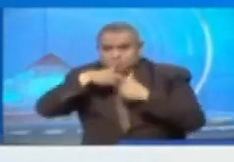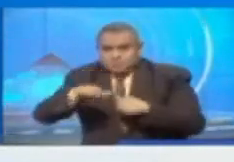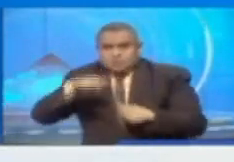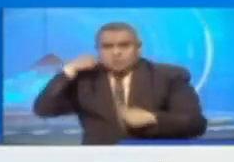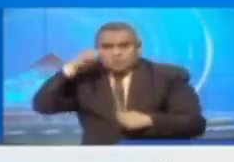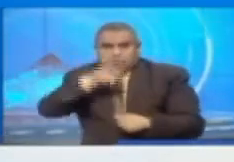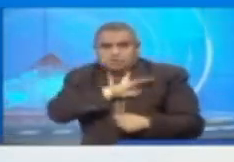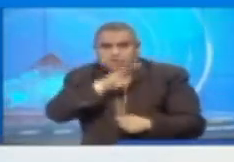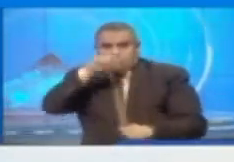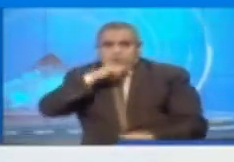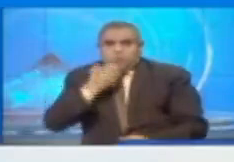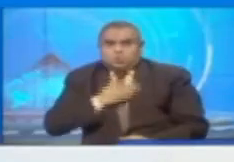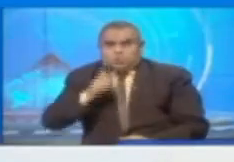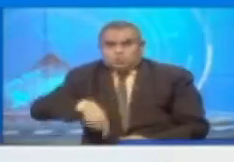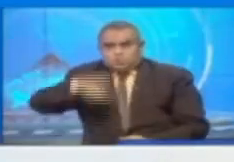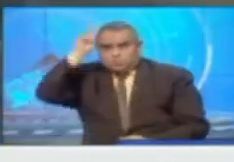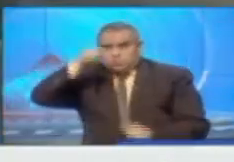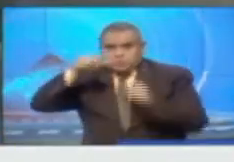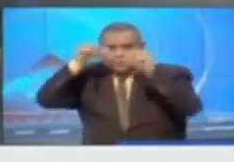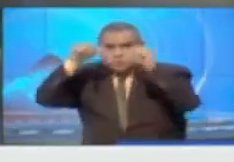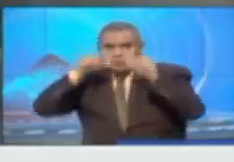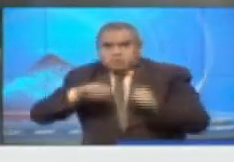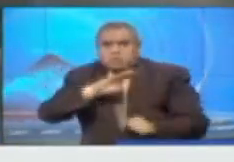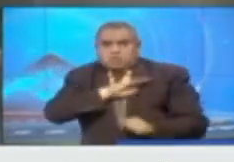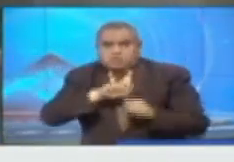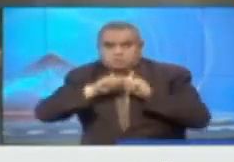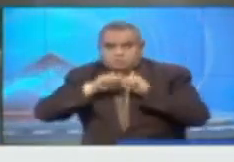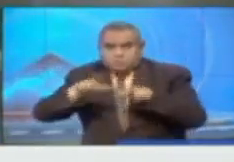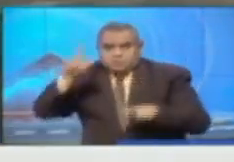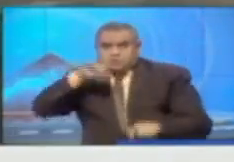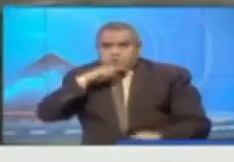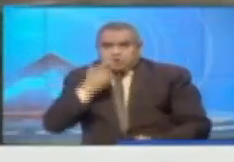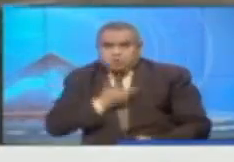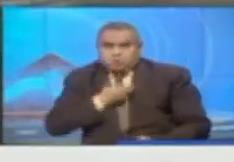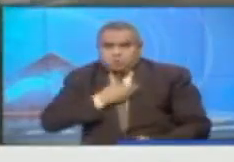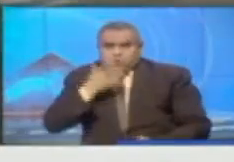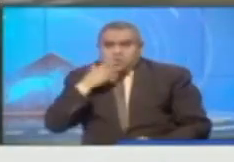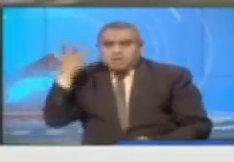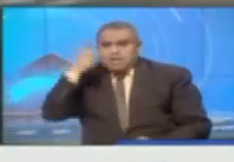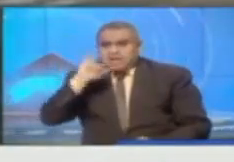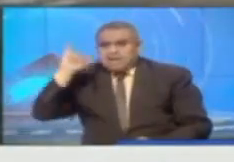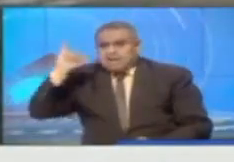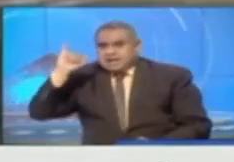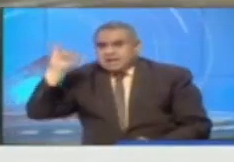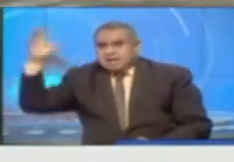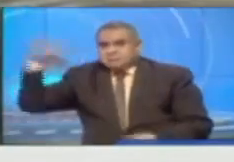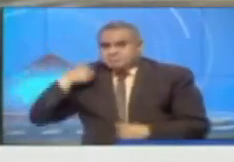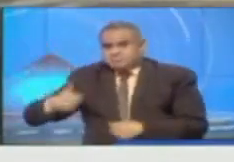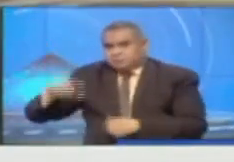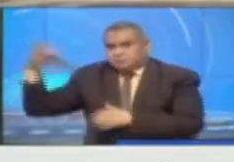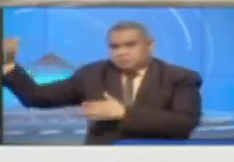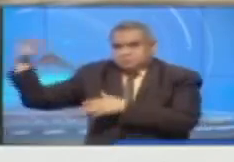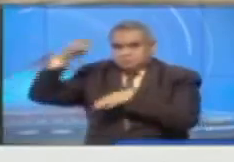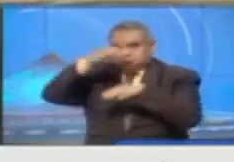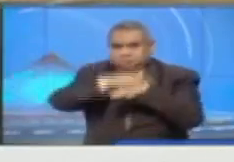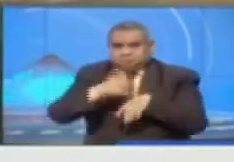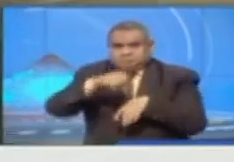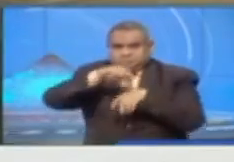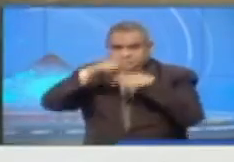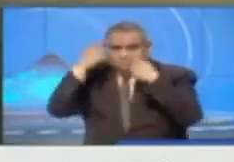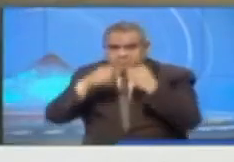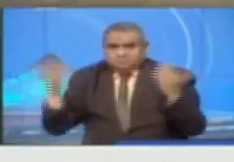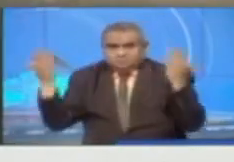الروسية اليوم. وأعلنت وزارة الدفاع الروسية أن 50 جنديا روسيا عادوا من الأراضي التي تسيطر عليها كييف